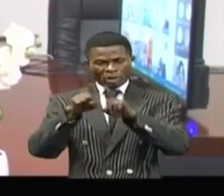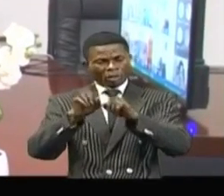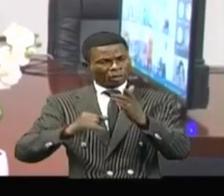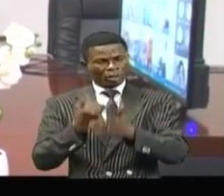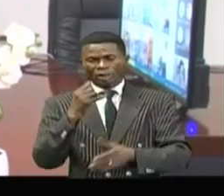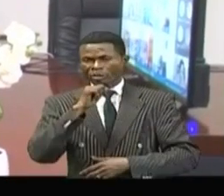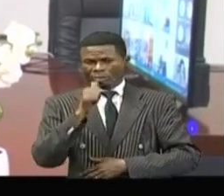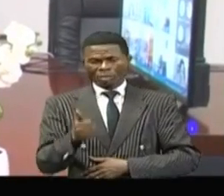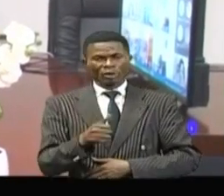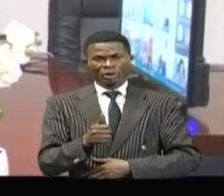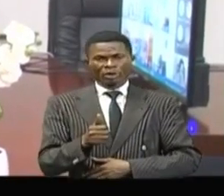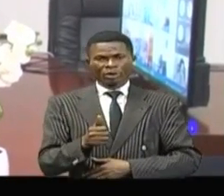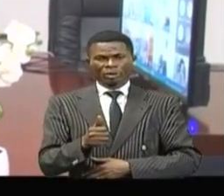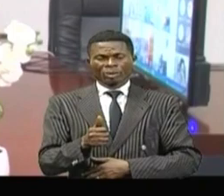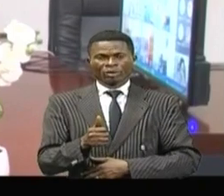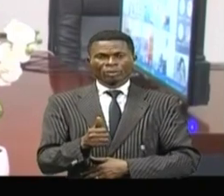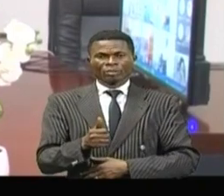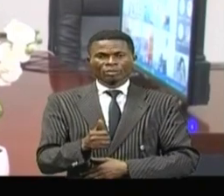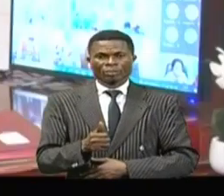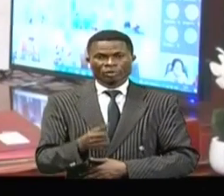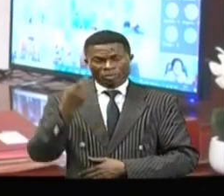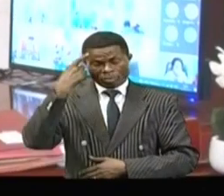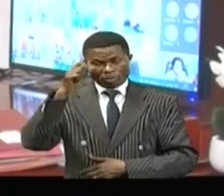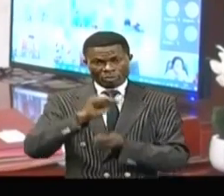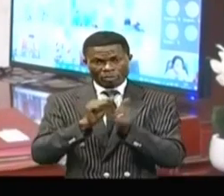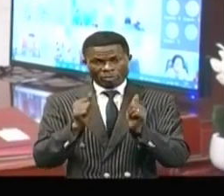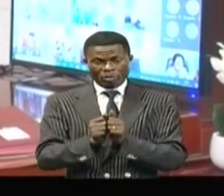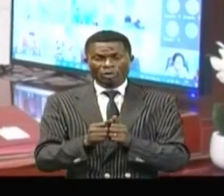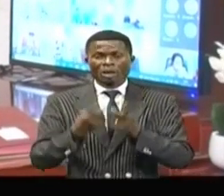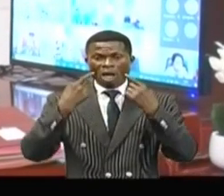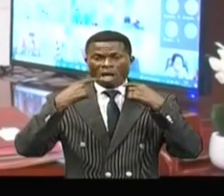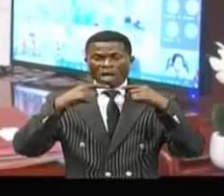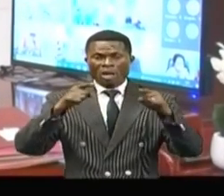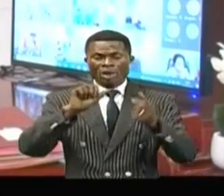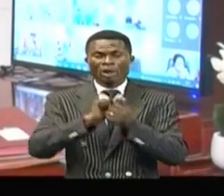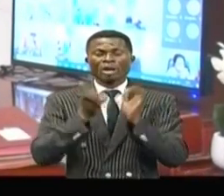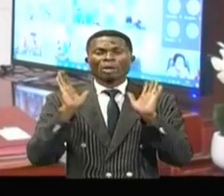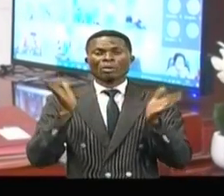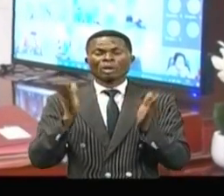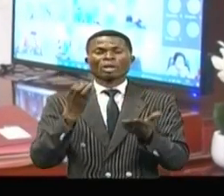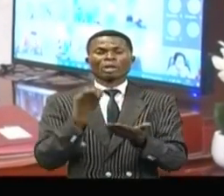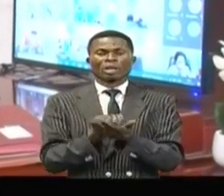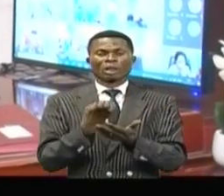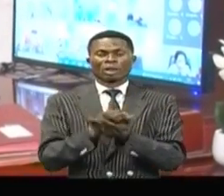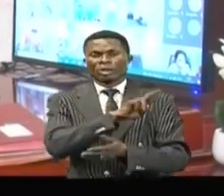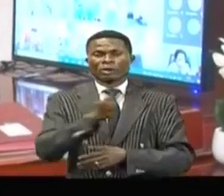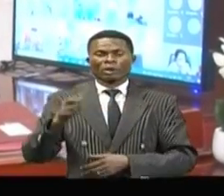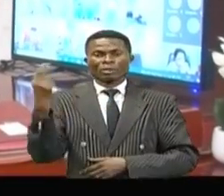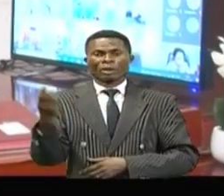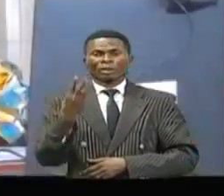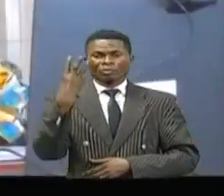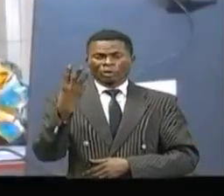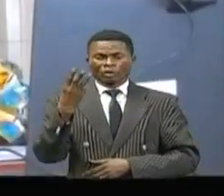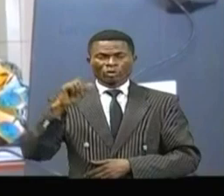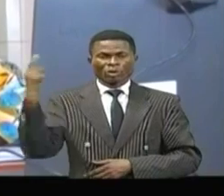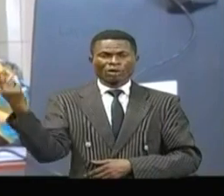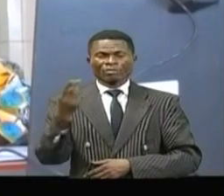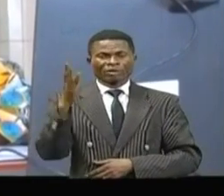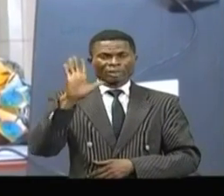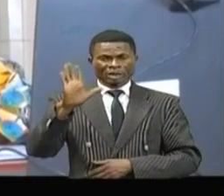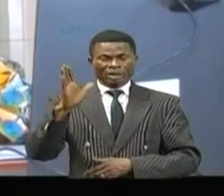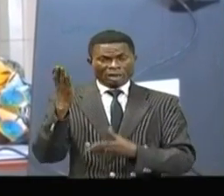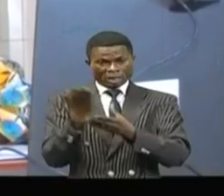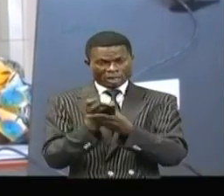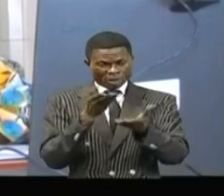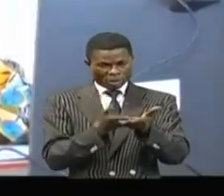indirects. Pour ce qui est de la déclaration des risques budgétaires 2023-2025, ces